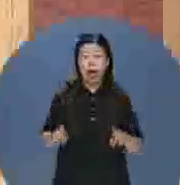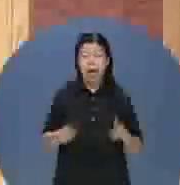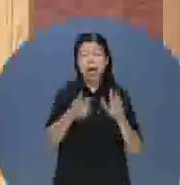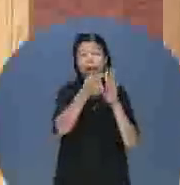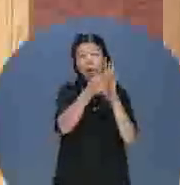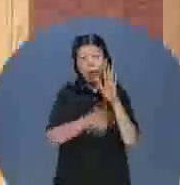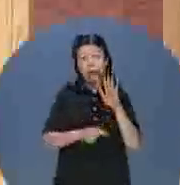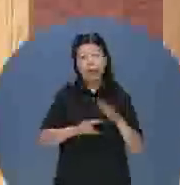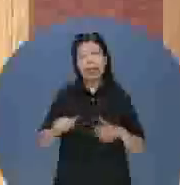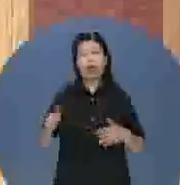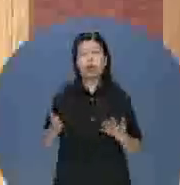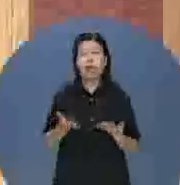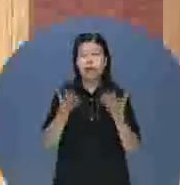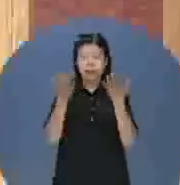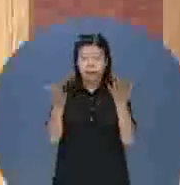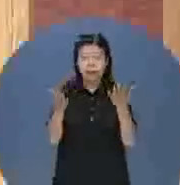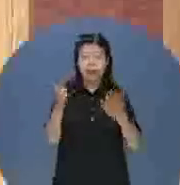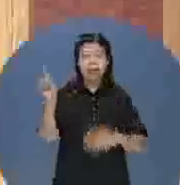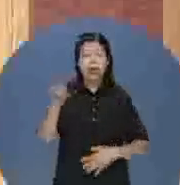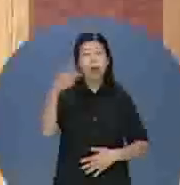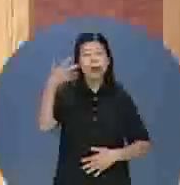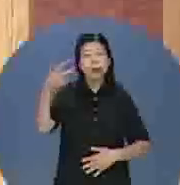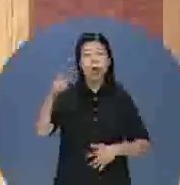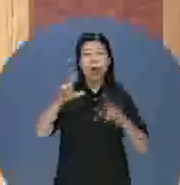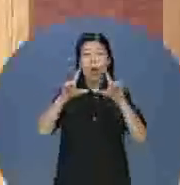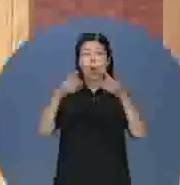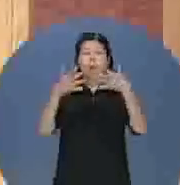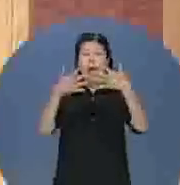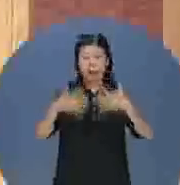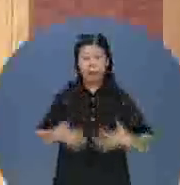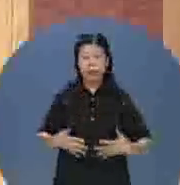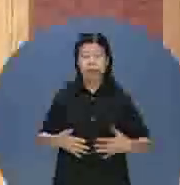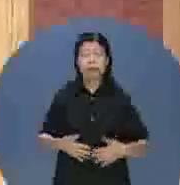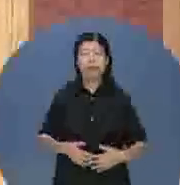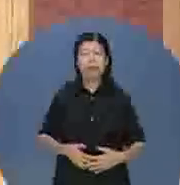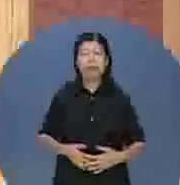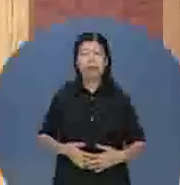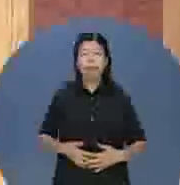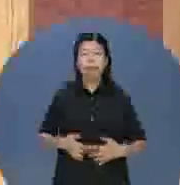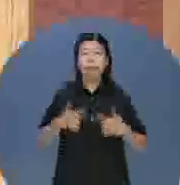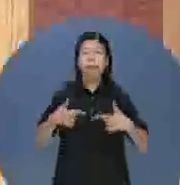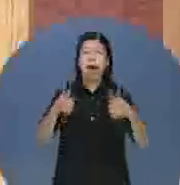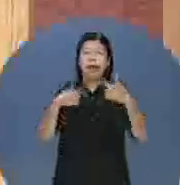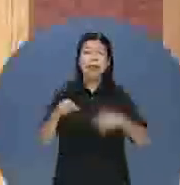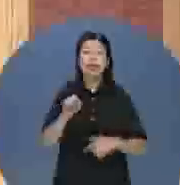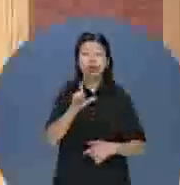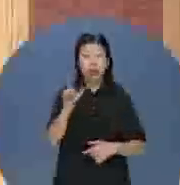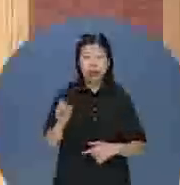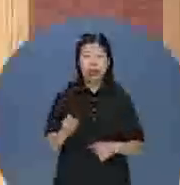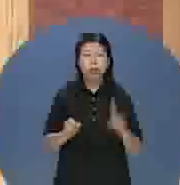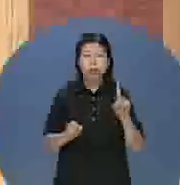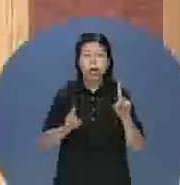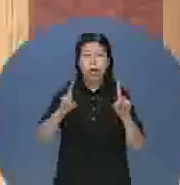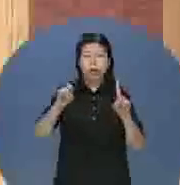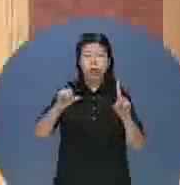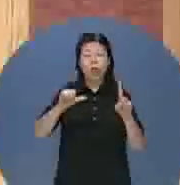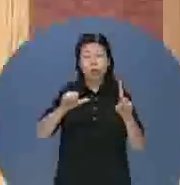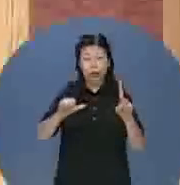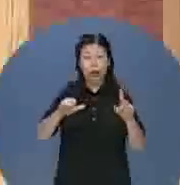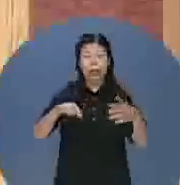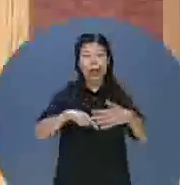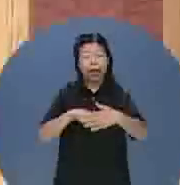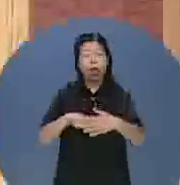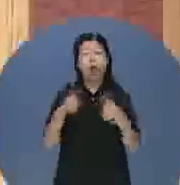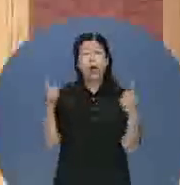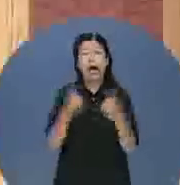やトピックスなどをお伝えする生駒市の広報番組です。毎月1日と15日の2回